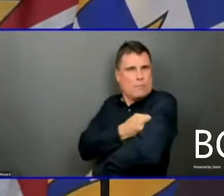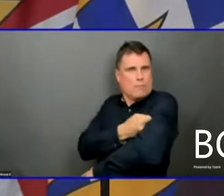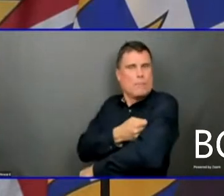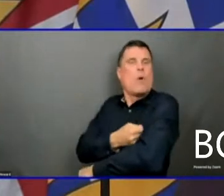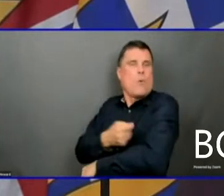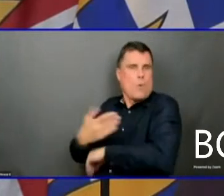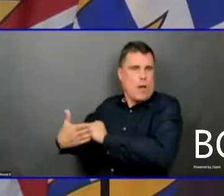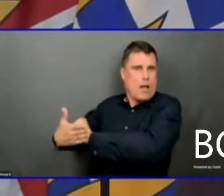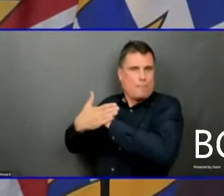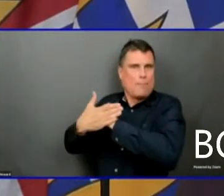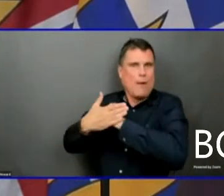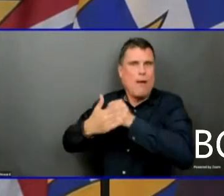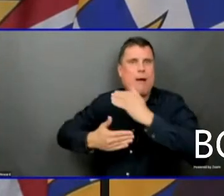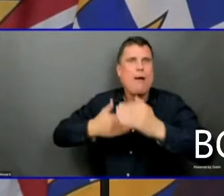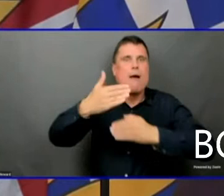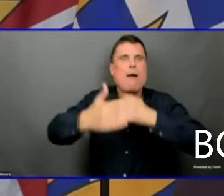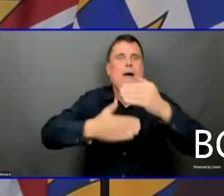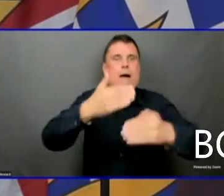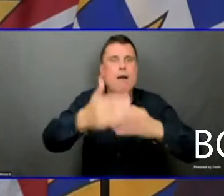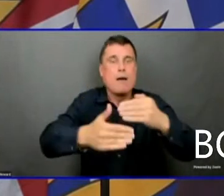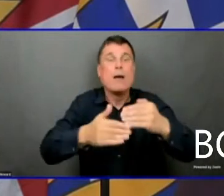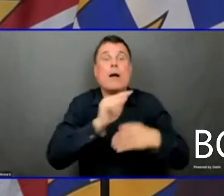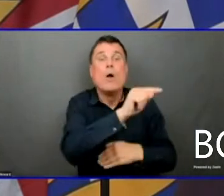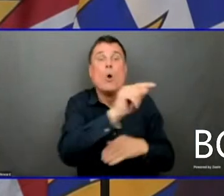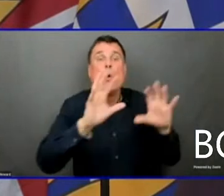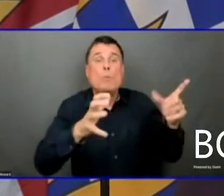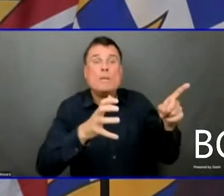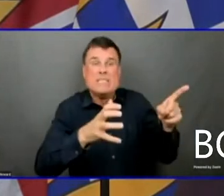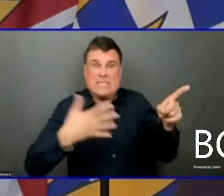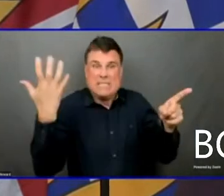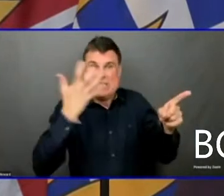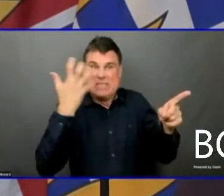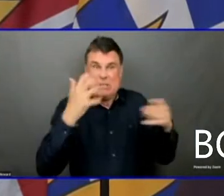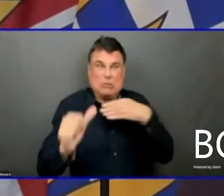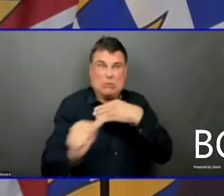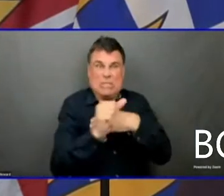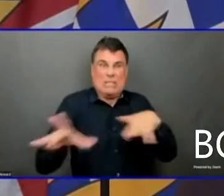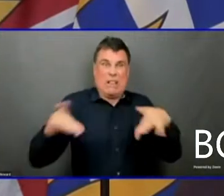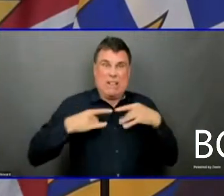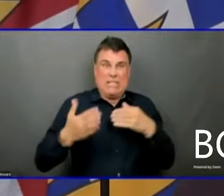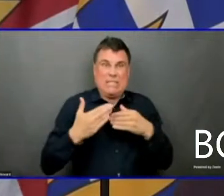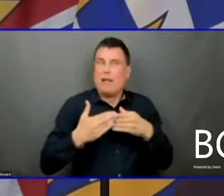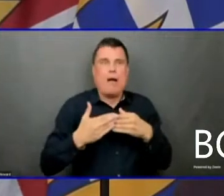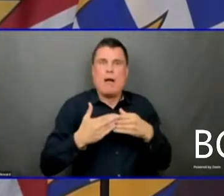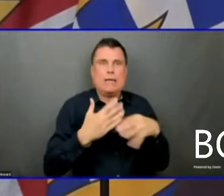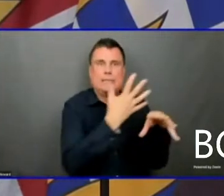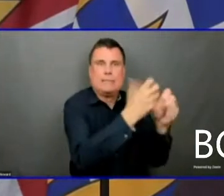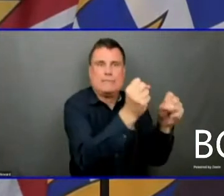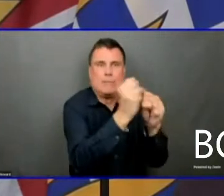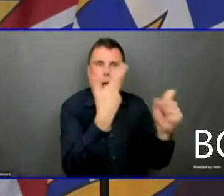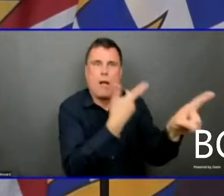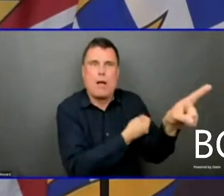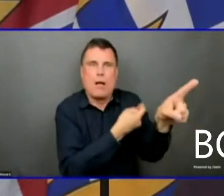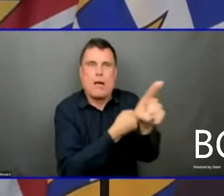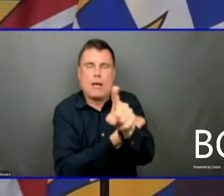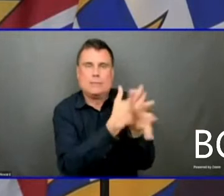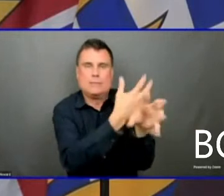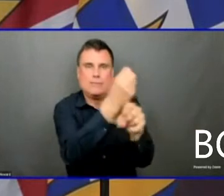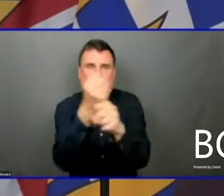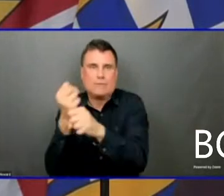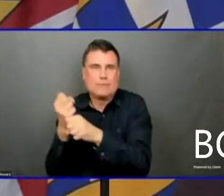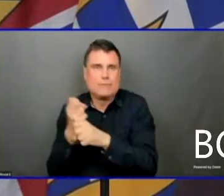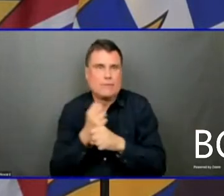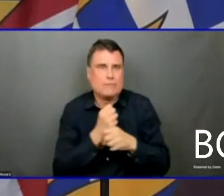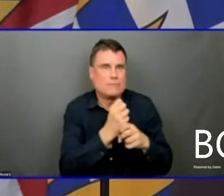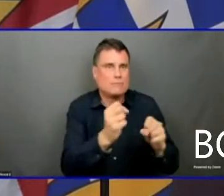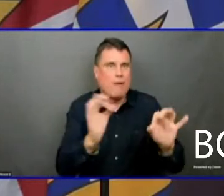的疫苗带来的利益。所以这个。所以同时在这个高风险的社区里边也是巨大